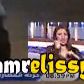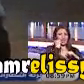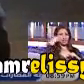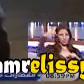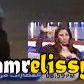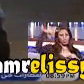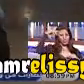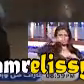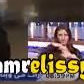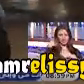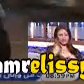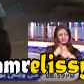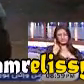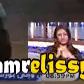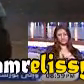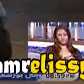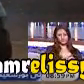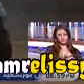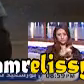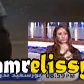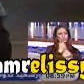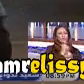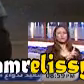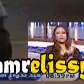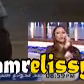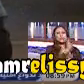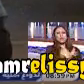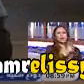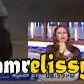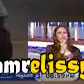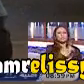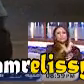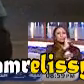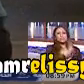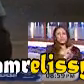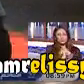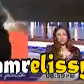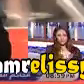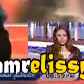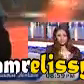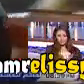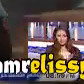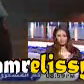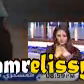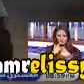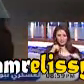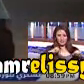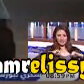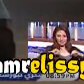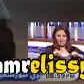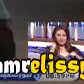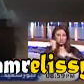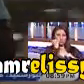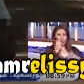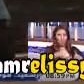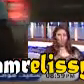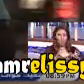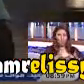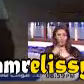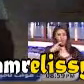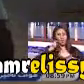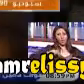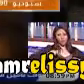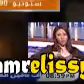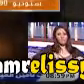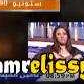ايمان اكيد وانت قدام النادي الاهلي اكيد سالتي يعني يعني يقال ان في رايين في داخل الالتراس راي كان بيرى ان الحكم حكم